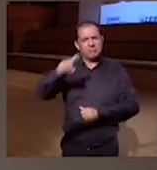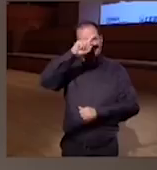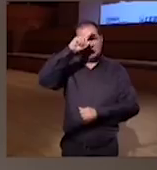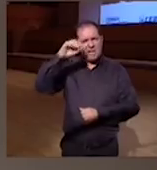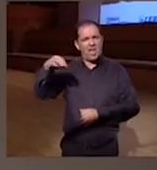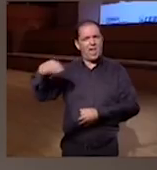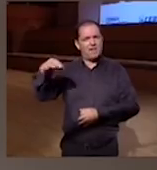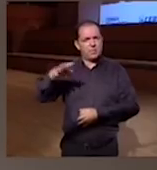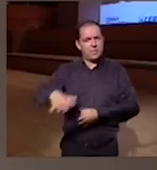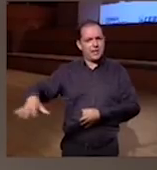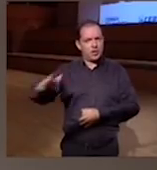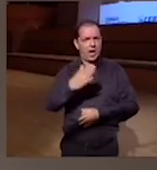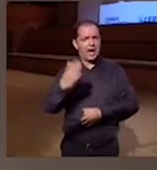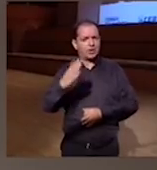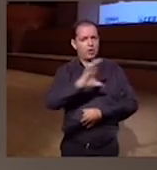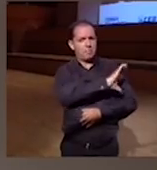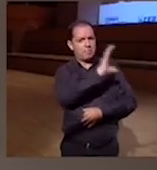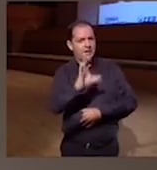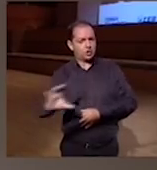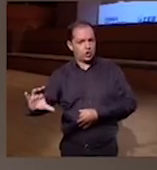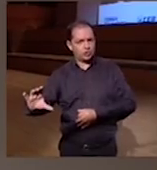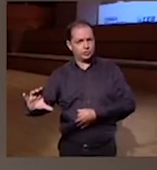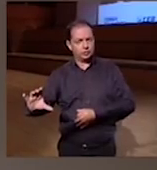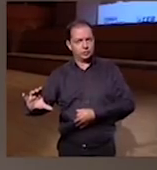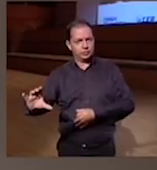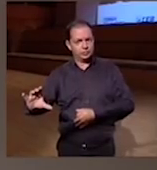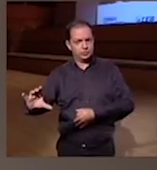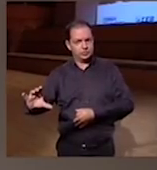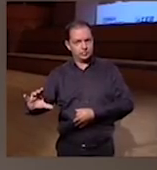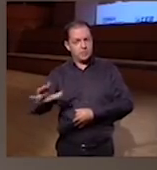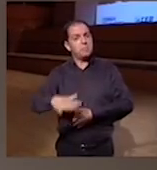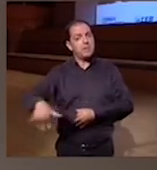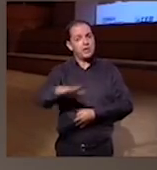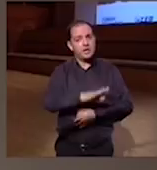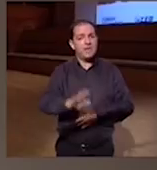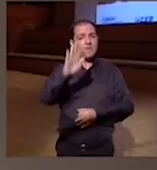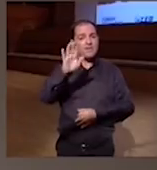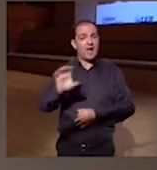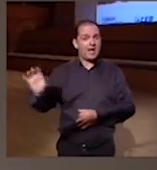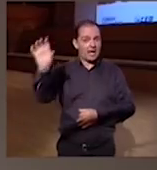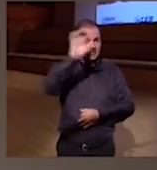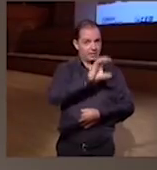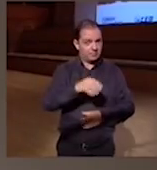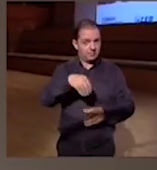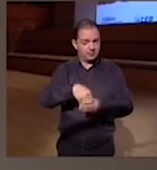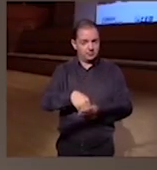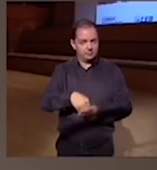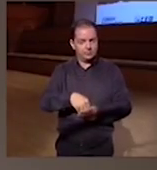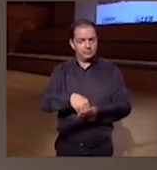Νοτιοανατολικής Μεσογείου, όσο όμως και στην περιοχή των Βαλκανίων. Και